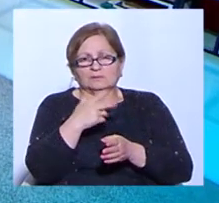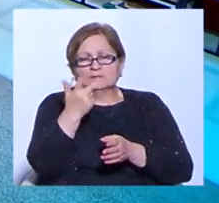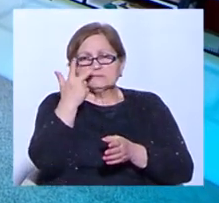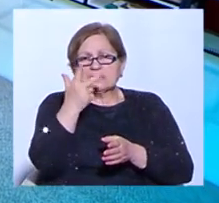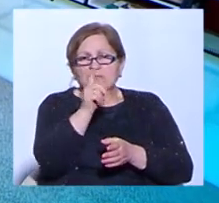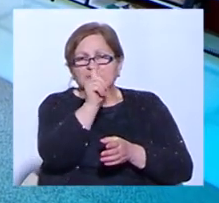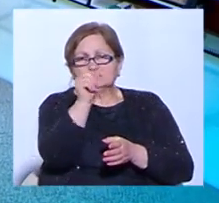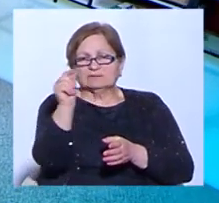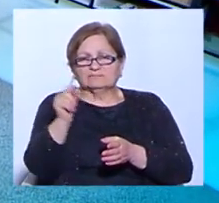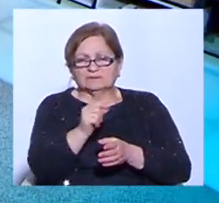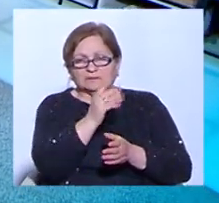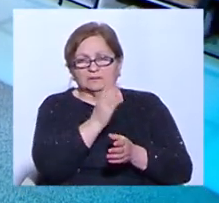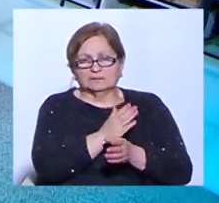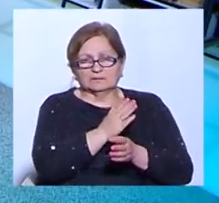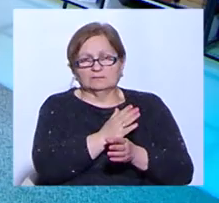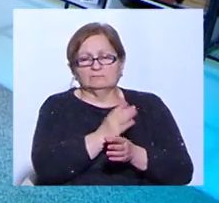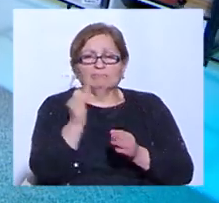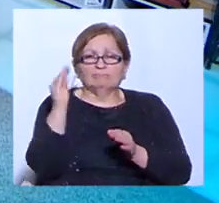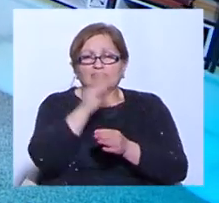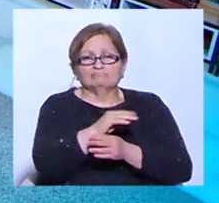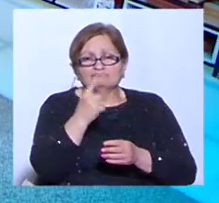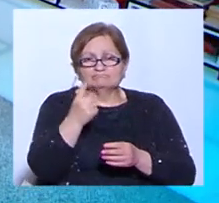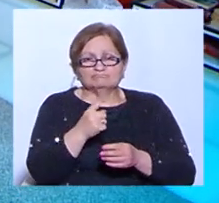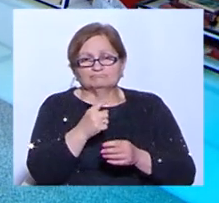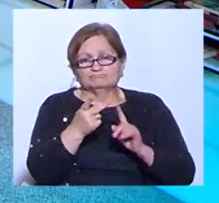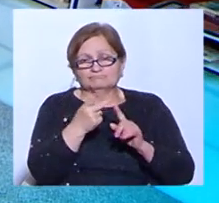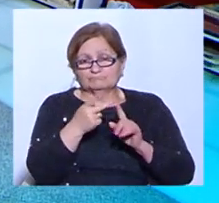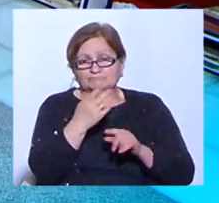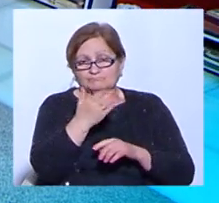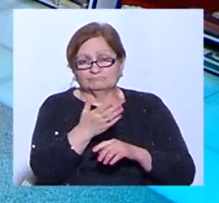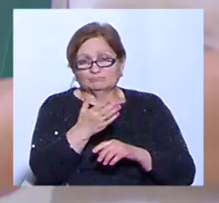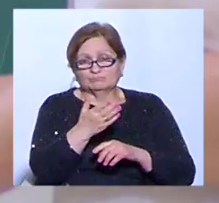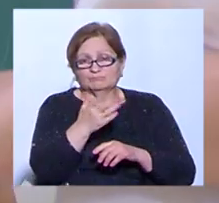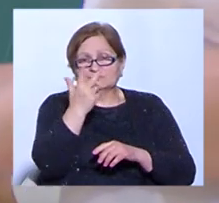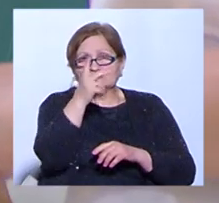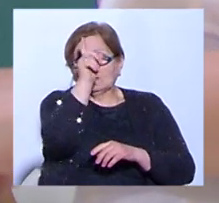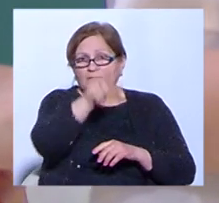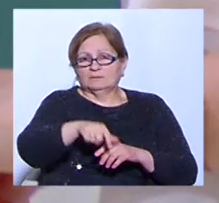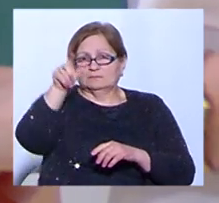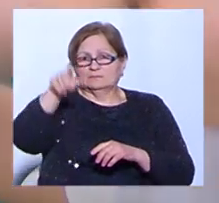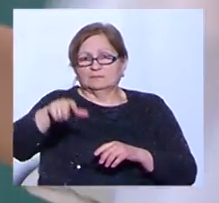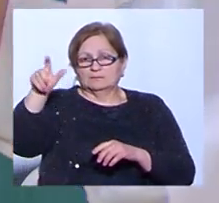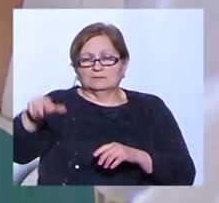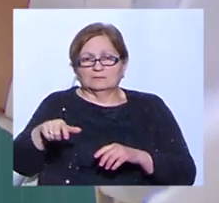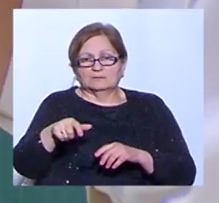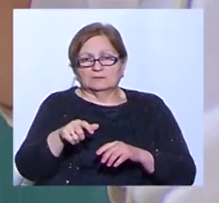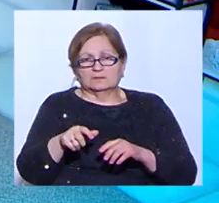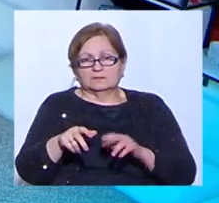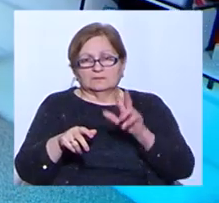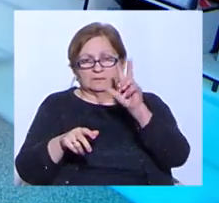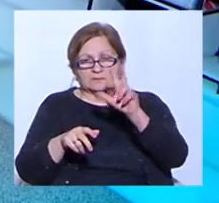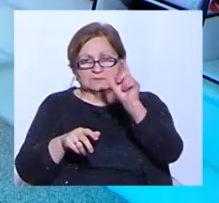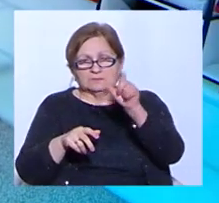წყვილი. და ემატება 1. მეორე შემთხვევაში გვაქვს 3 რიგი, 2-ჯერ, ანუ 3